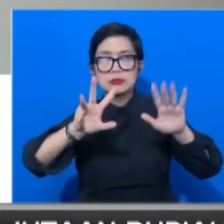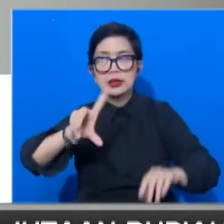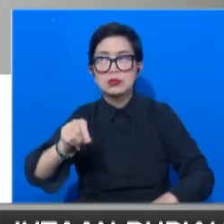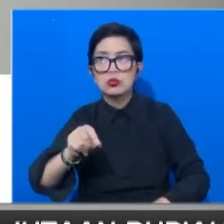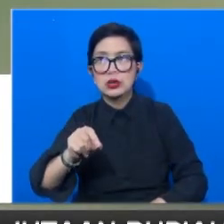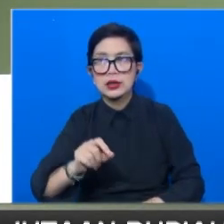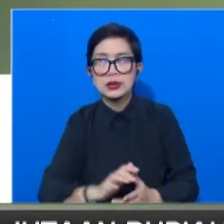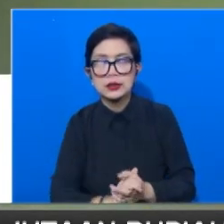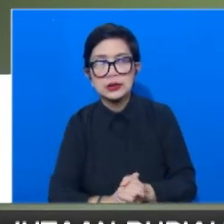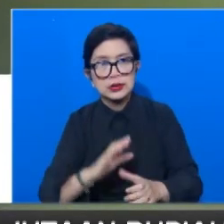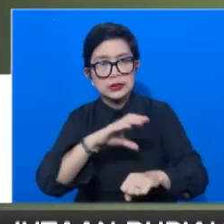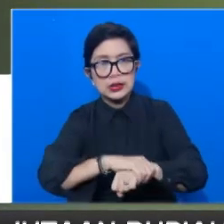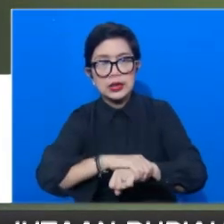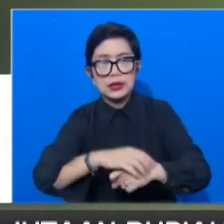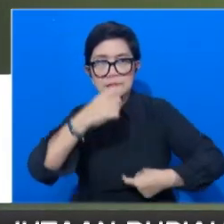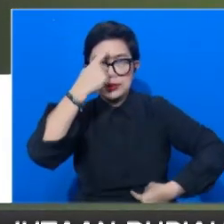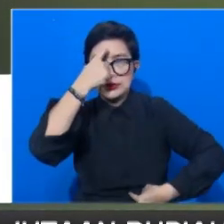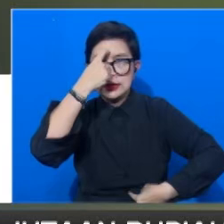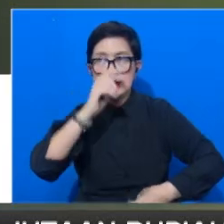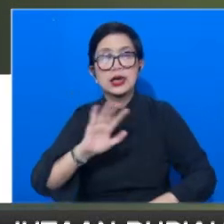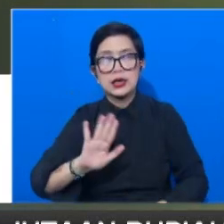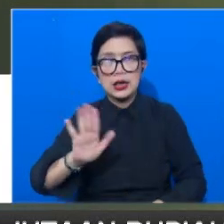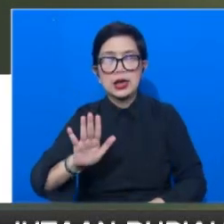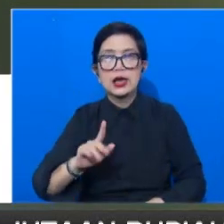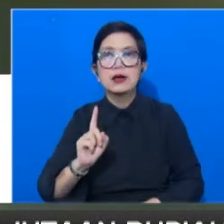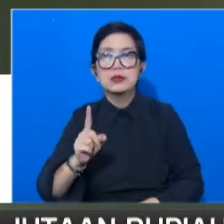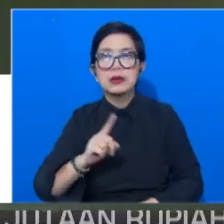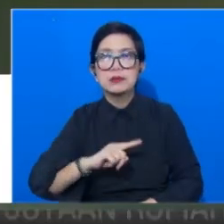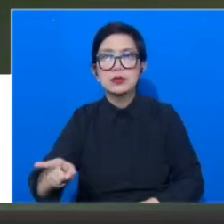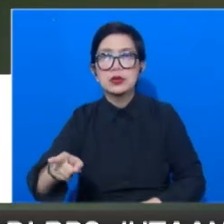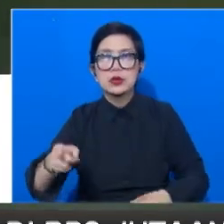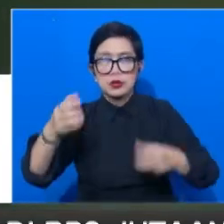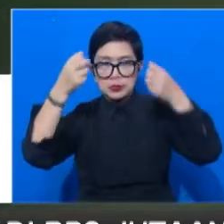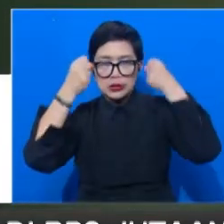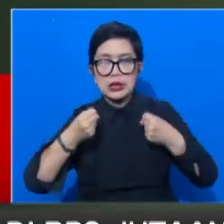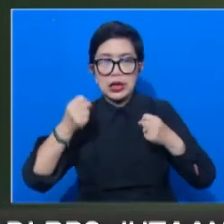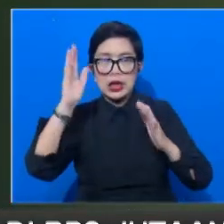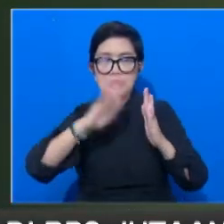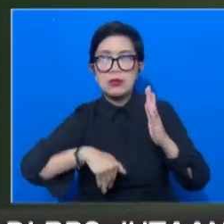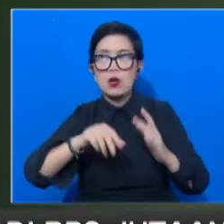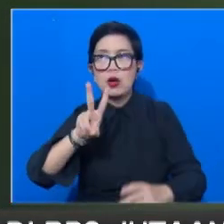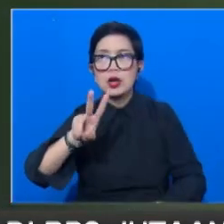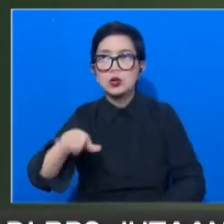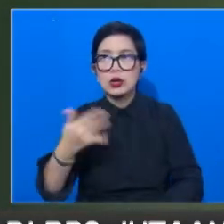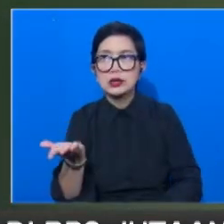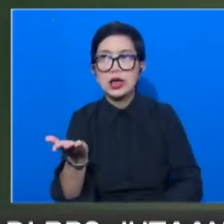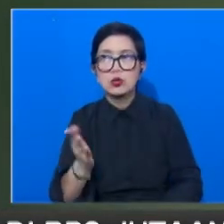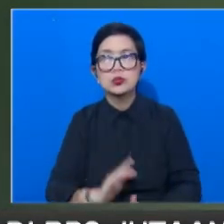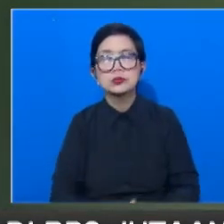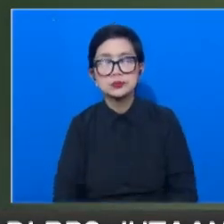tidak menahan tersangka lantaran ancaman hukumannya di bawah 2 tahun. Tim Liputan CNN Indonesia.